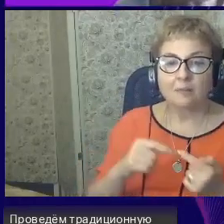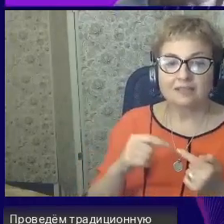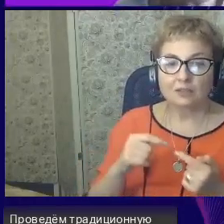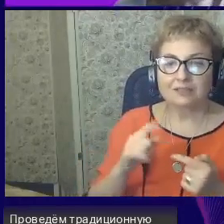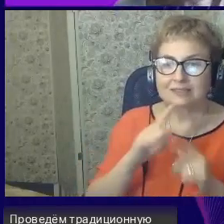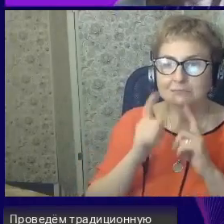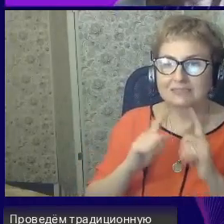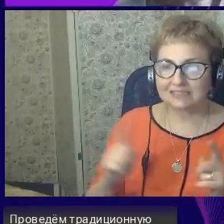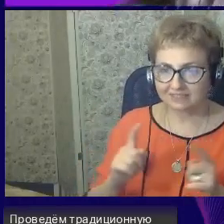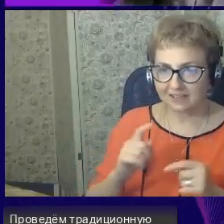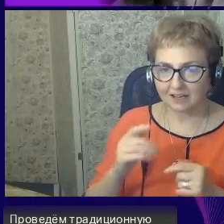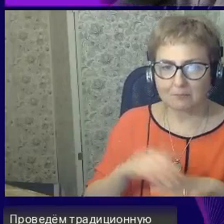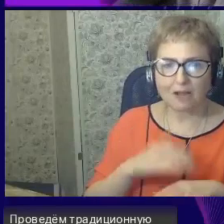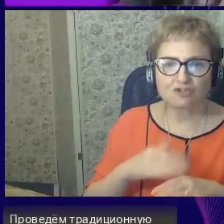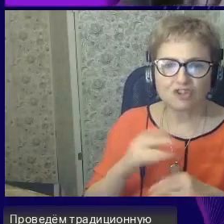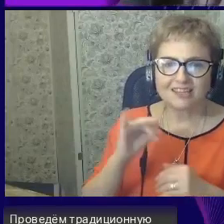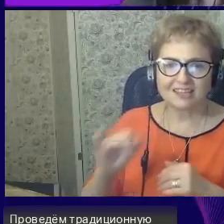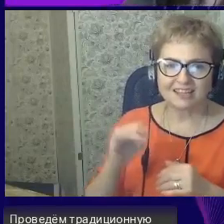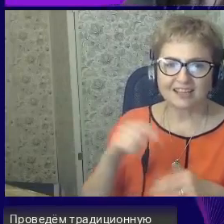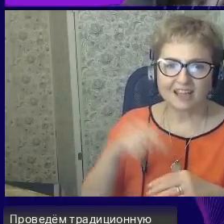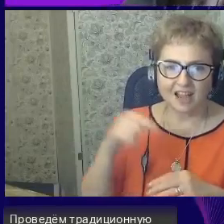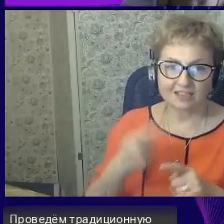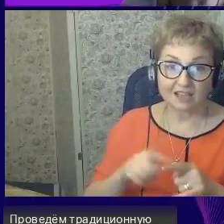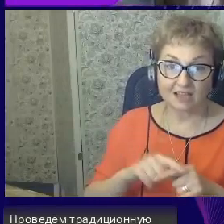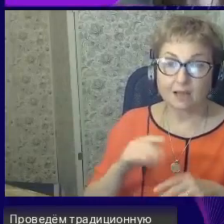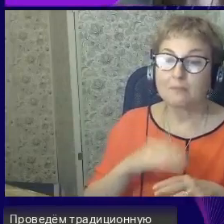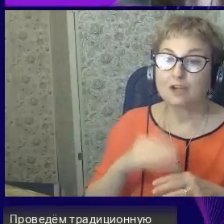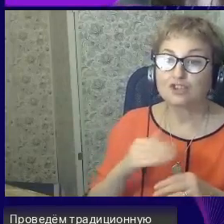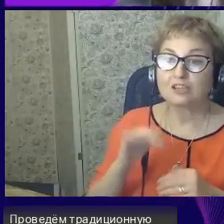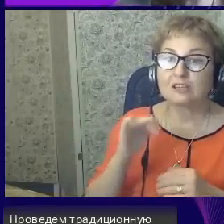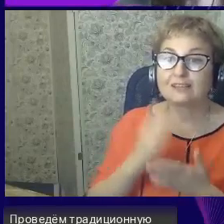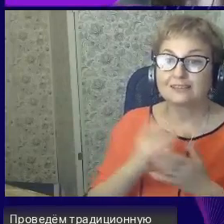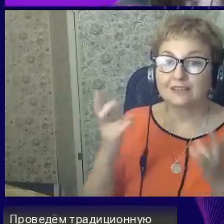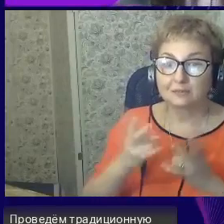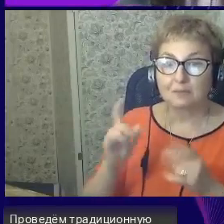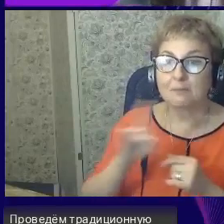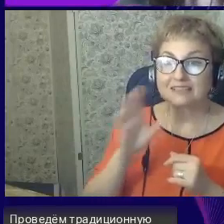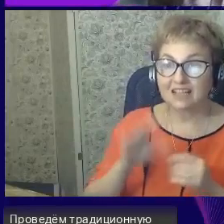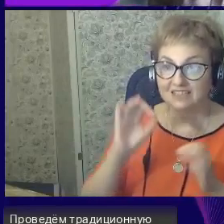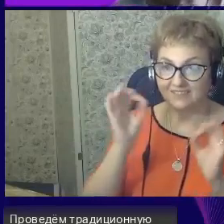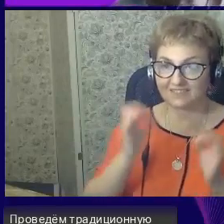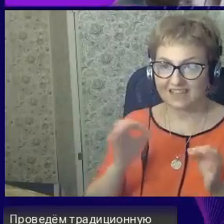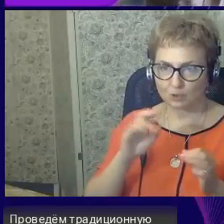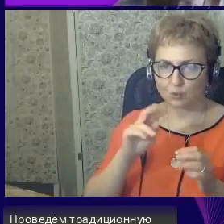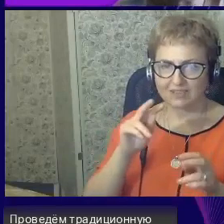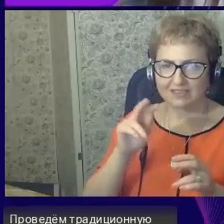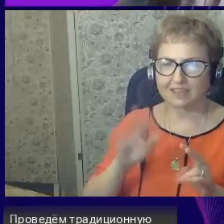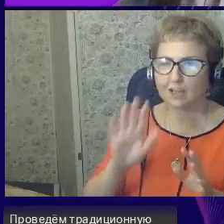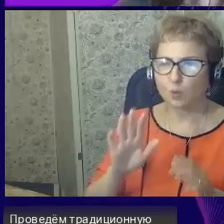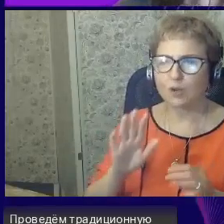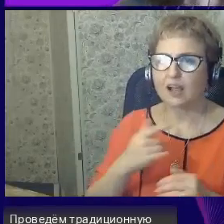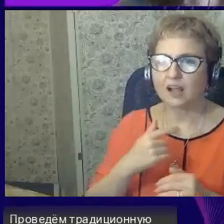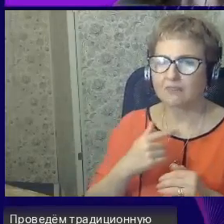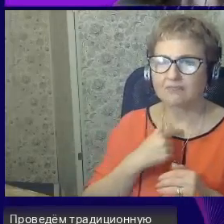Есть определенная специфика в поощрении и реакциях на это поощрение. Есть необходимость постоянной визуализации, то